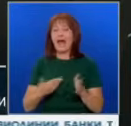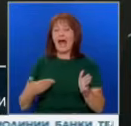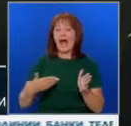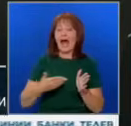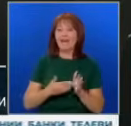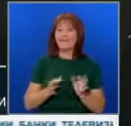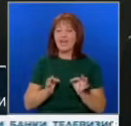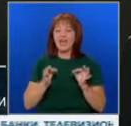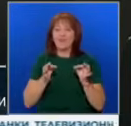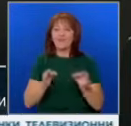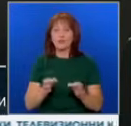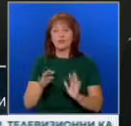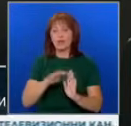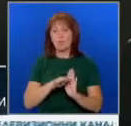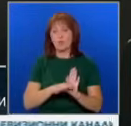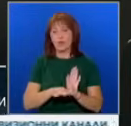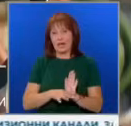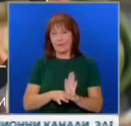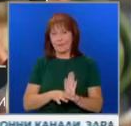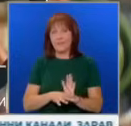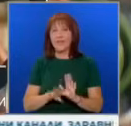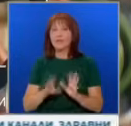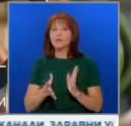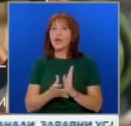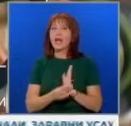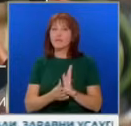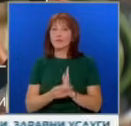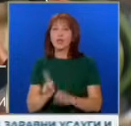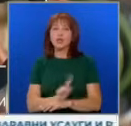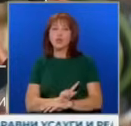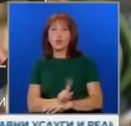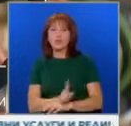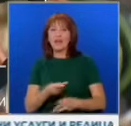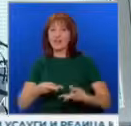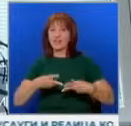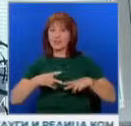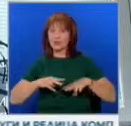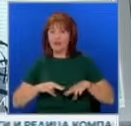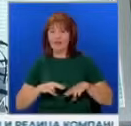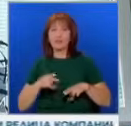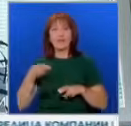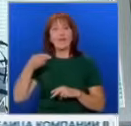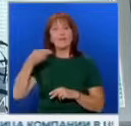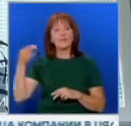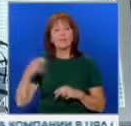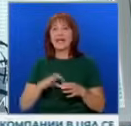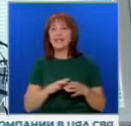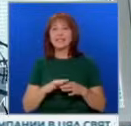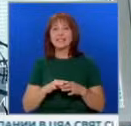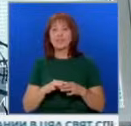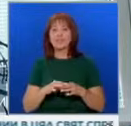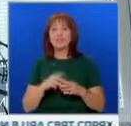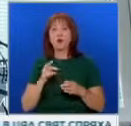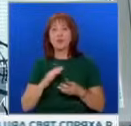програми, предназначени за корпоративния свят. Според експерта, скоростта на възстановяване на засегнатите компании зависи пряко